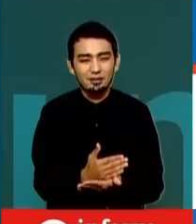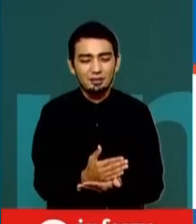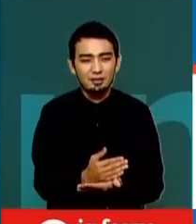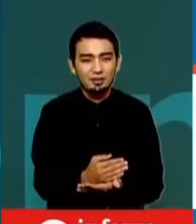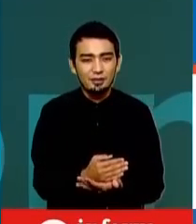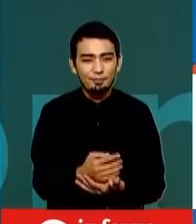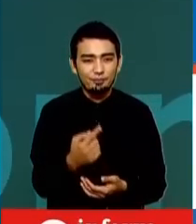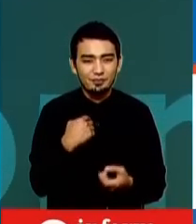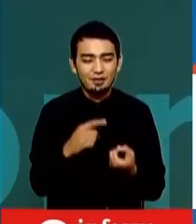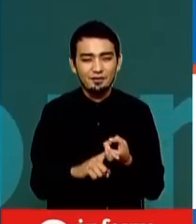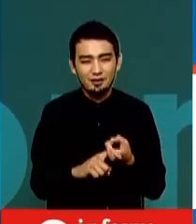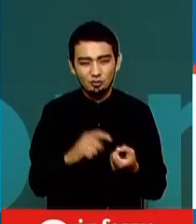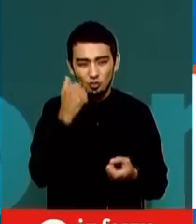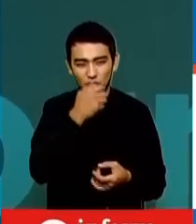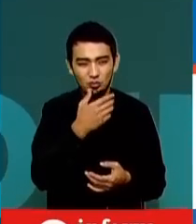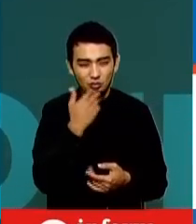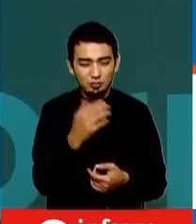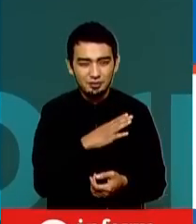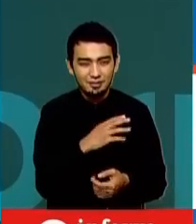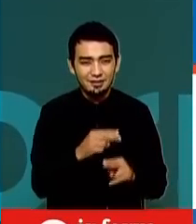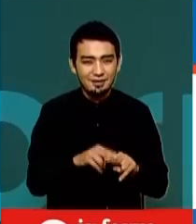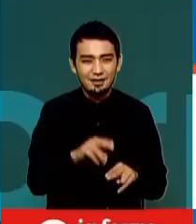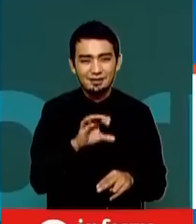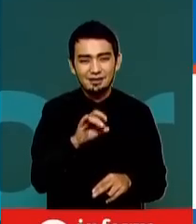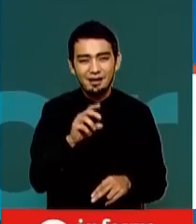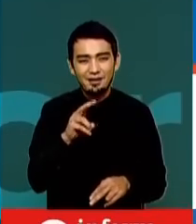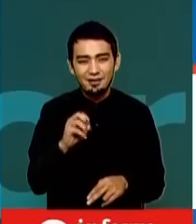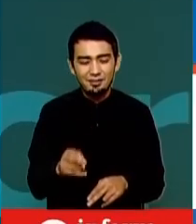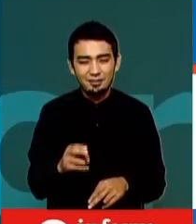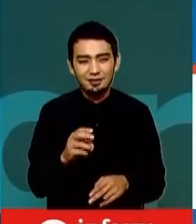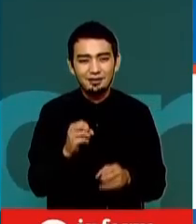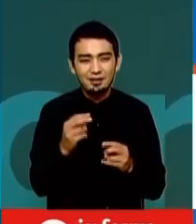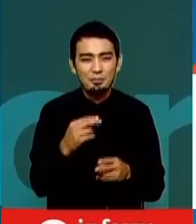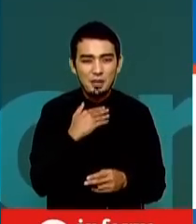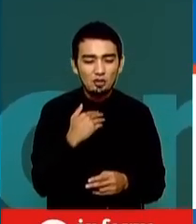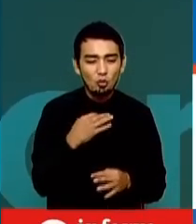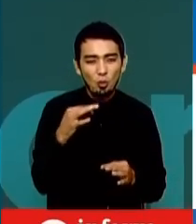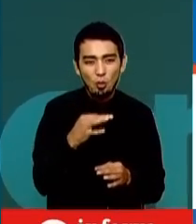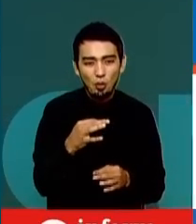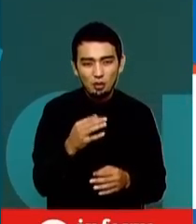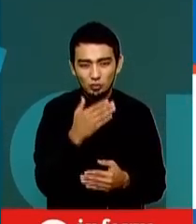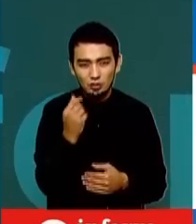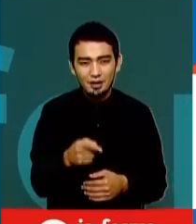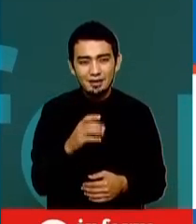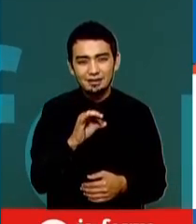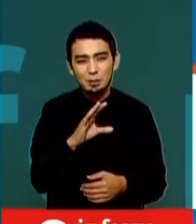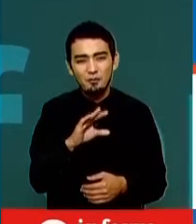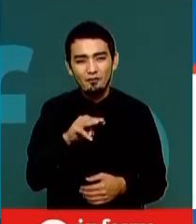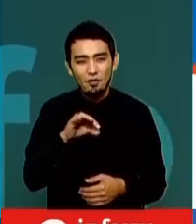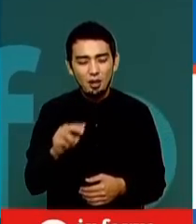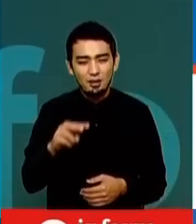годы независимости стали относиться к сайгаку не как к источнику мяса, а как к символу Казахстана.